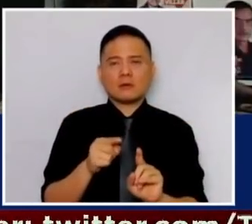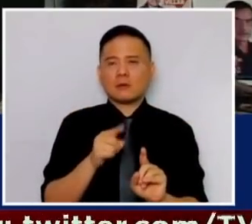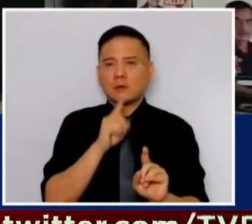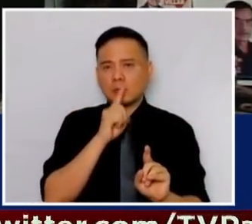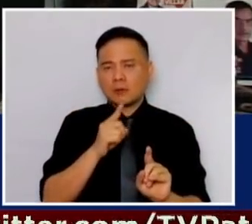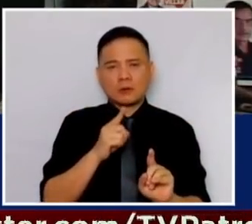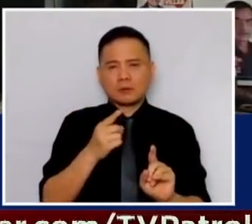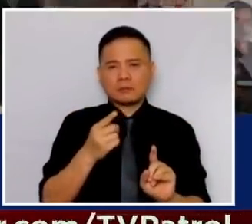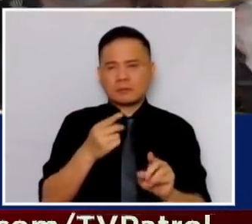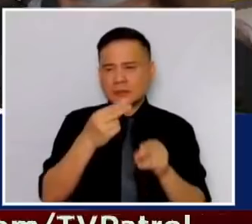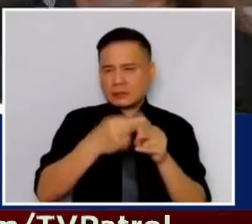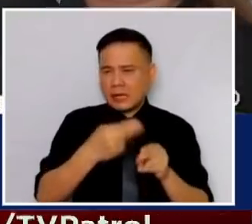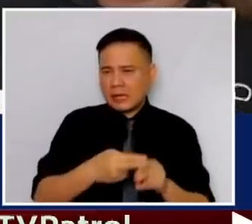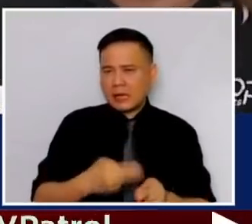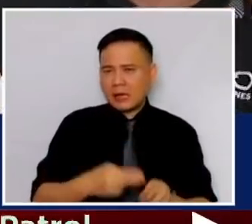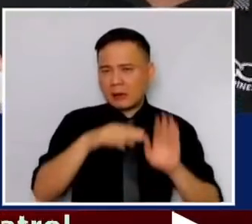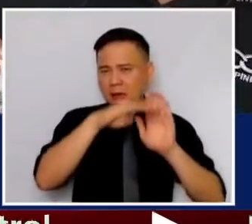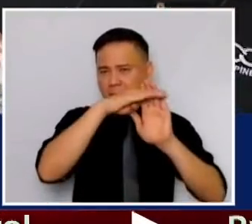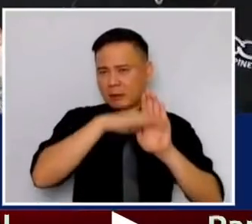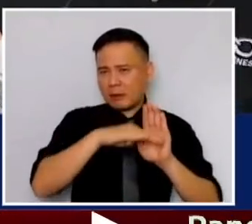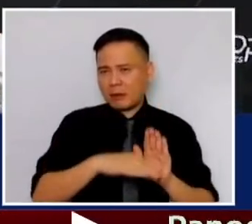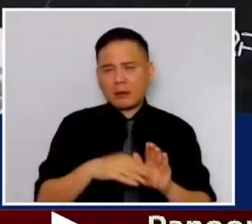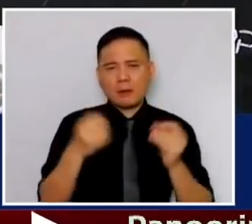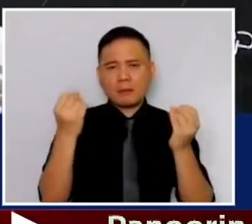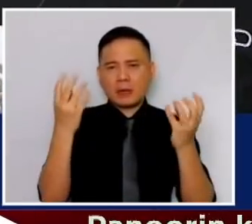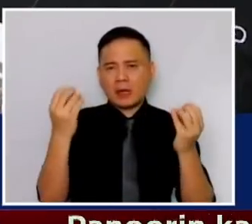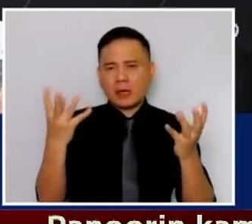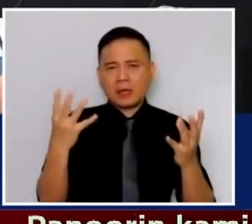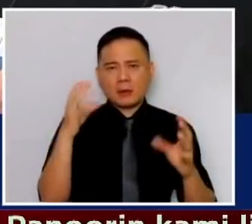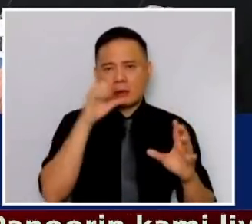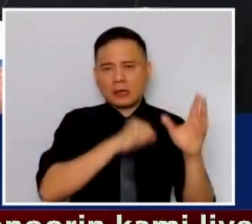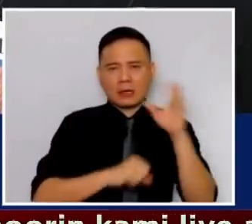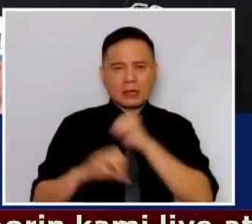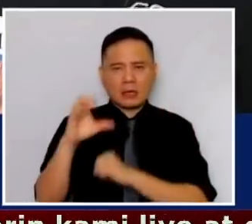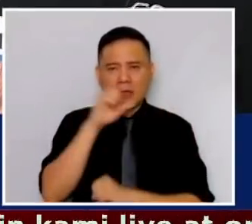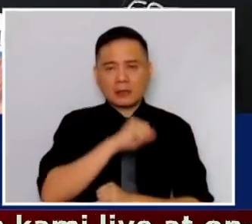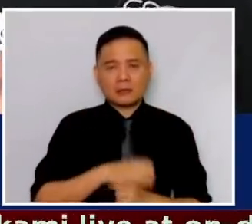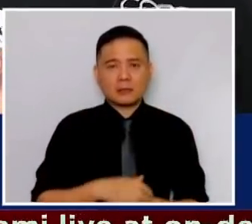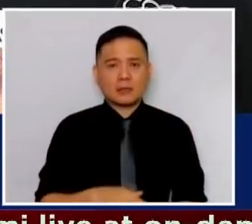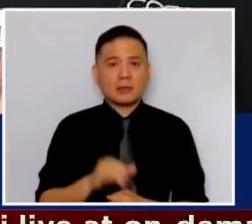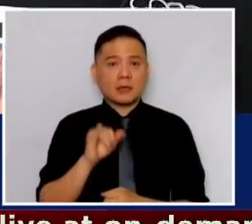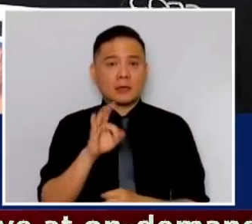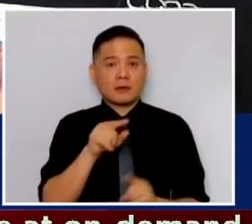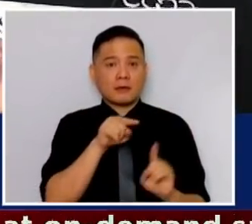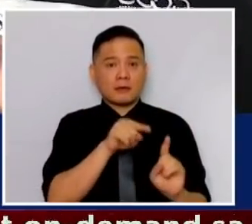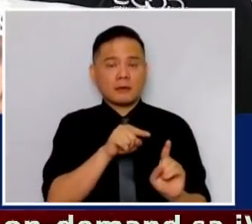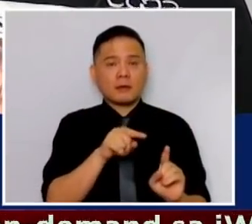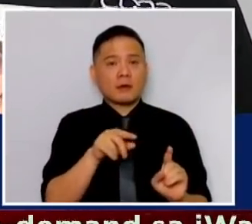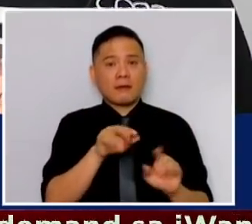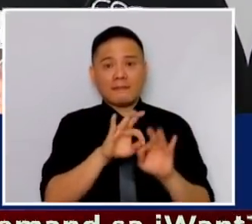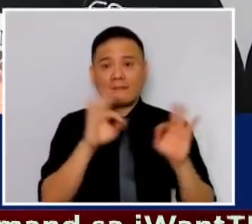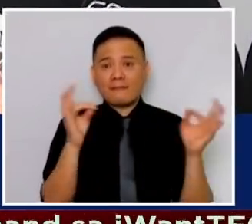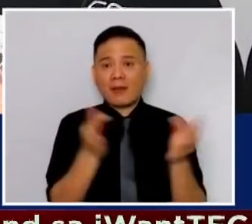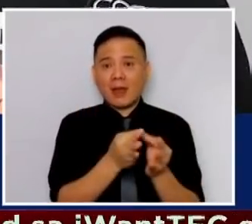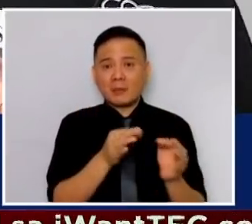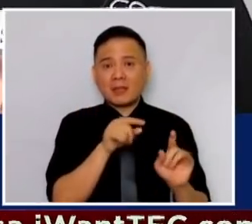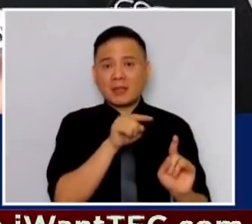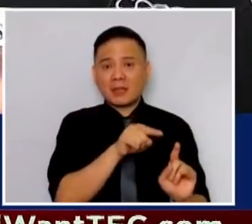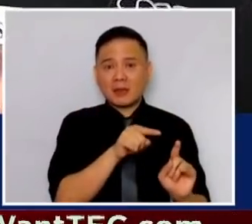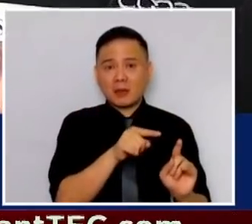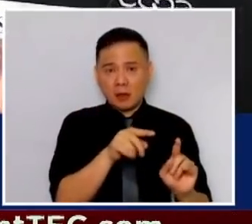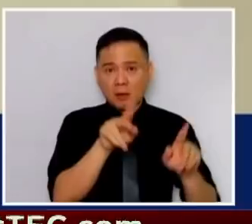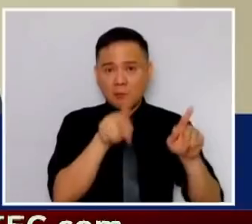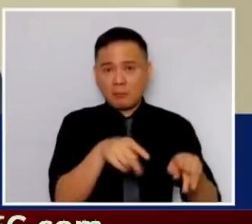ibang sabungan ang nawawala. Ayon sa NBI, dapat mag-report sa NBI-NCR ang mga kaanak pati ang mga may-ari ng